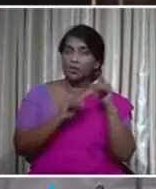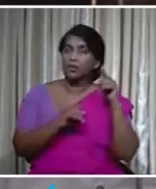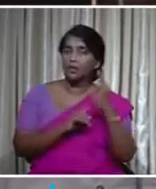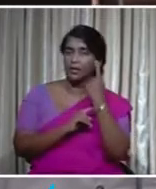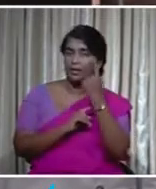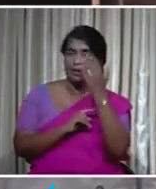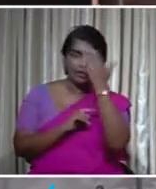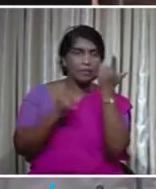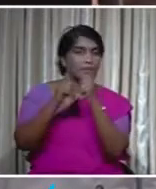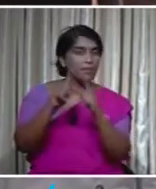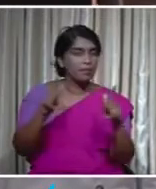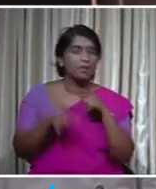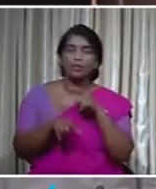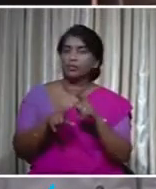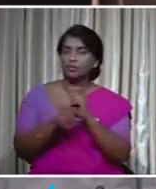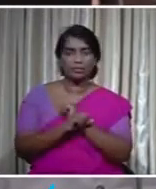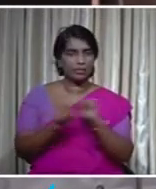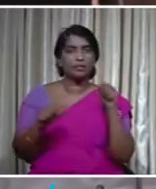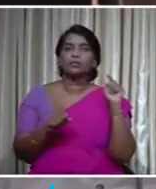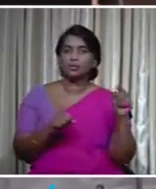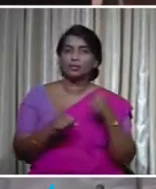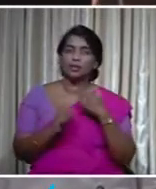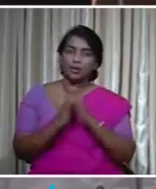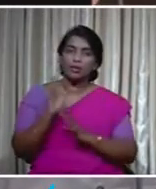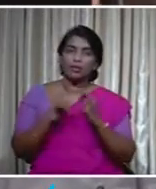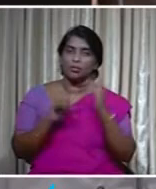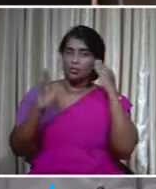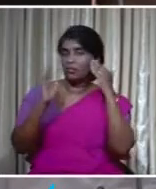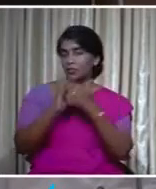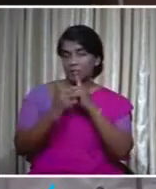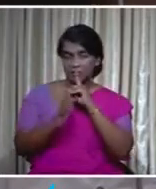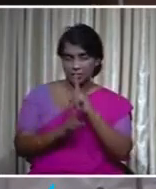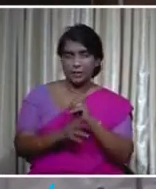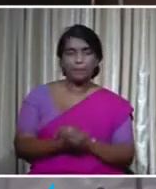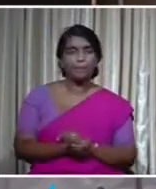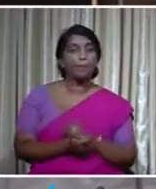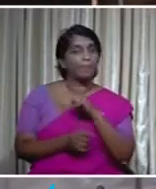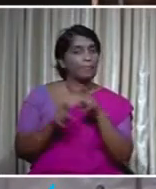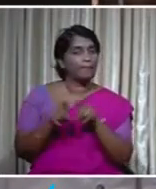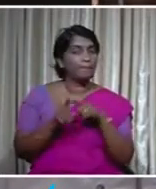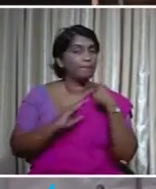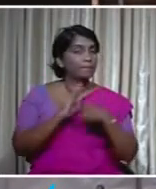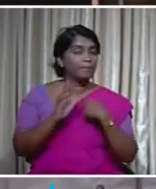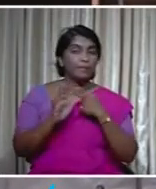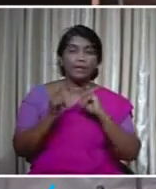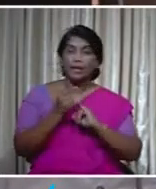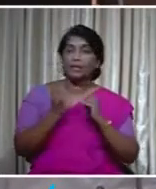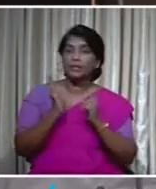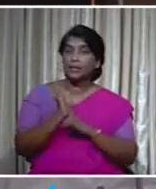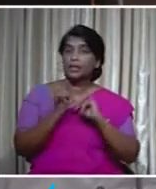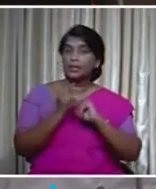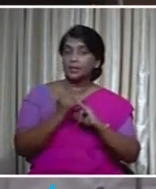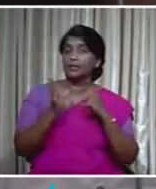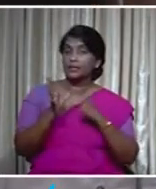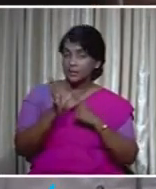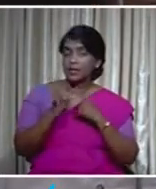நான் கௌரவ அமைச்சரின் கவனத்துக்கு கொண்டு வருகின்றேன். அதே போல இலங்கை கல்வி நிர்வாக சேவை ஒன்றை சேர்ந்தவர்கள், இலங்கை கல்வி நிர்வாக